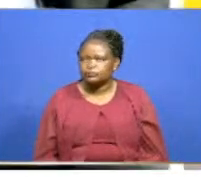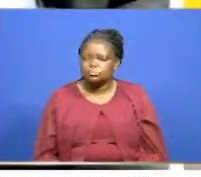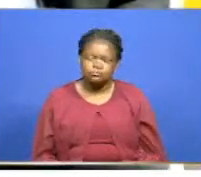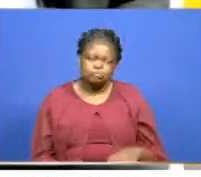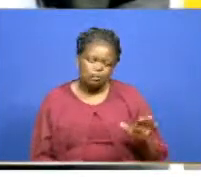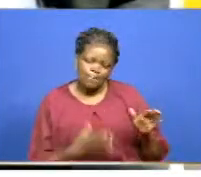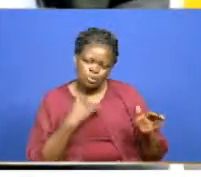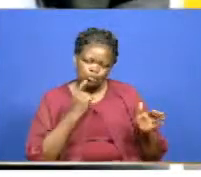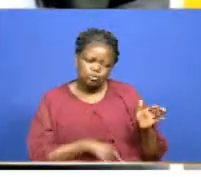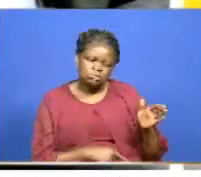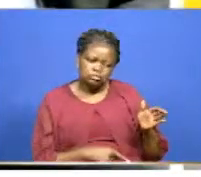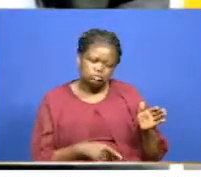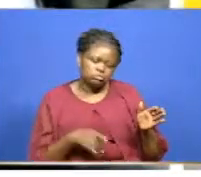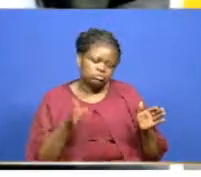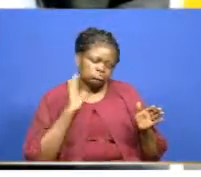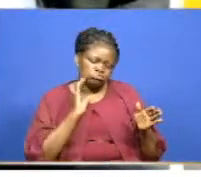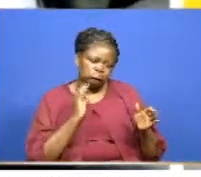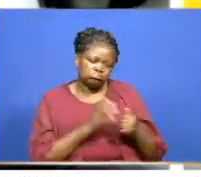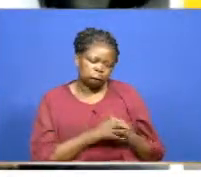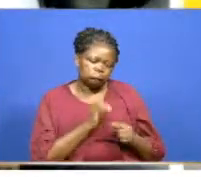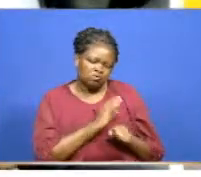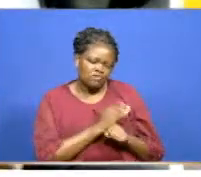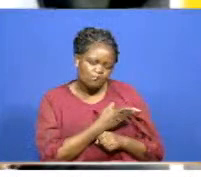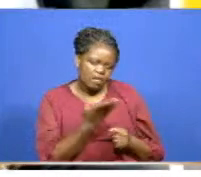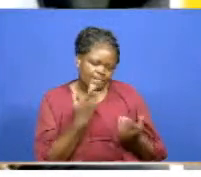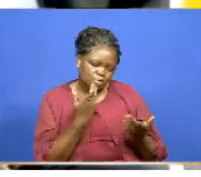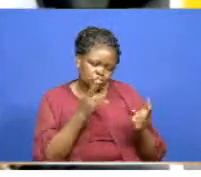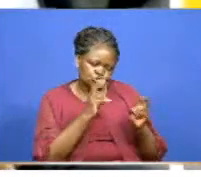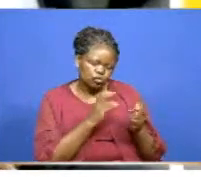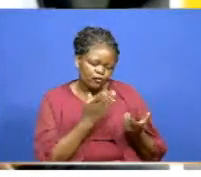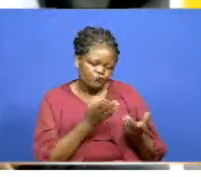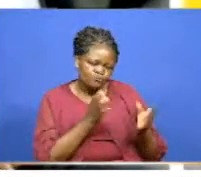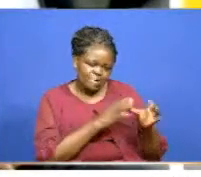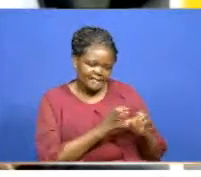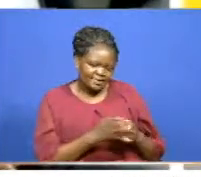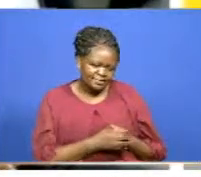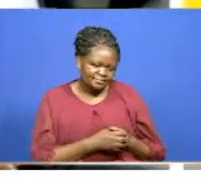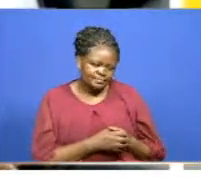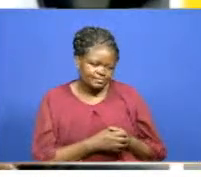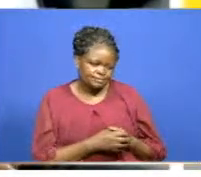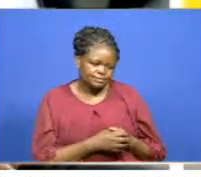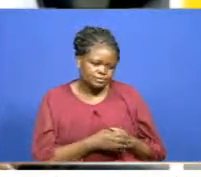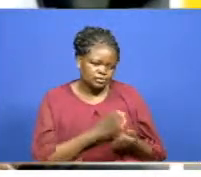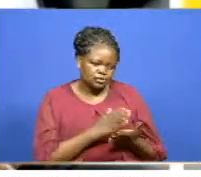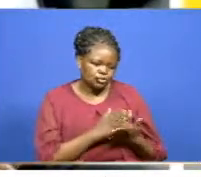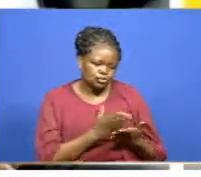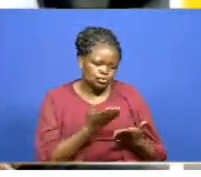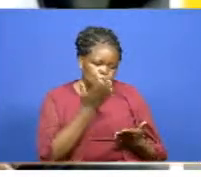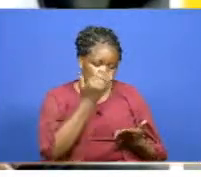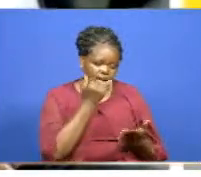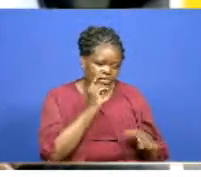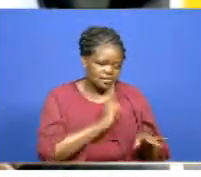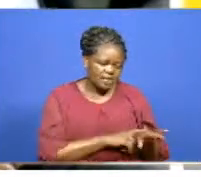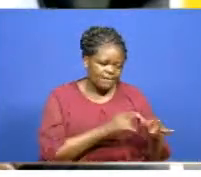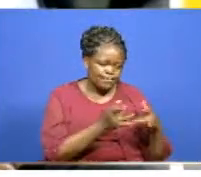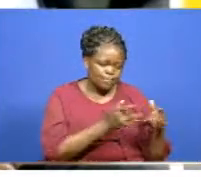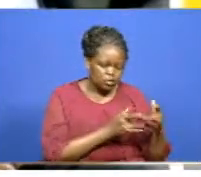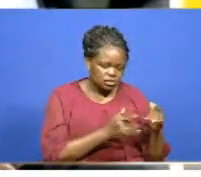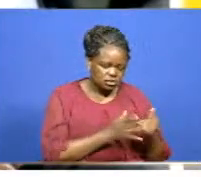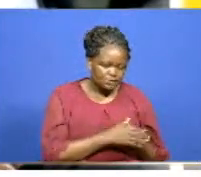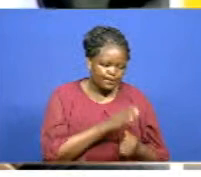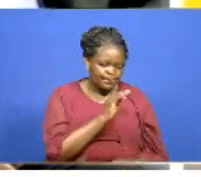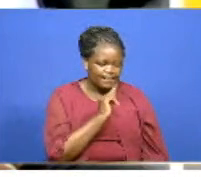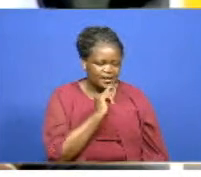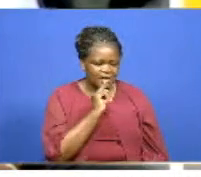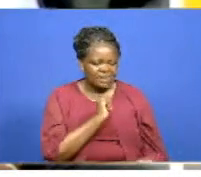ningependa kupata kauli yako Edwin kuhusiana na hili swala la vyama kulingana na maeneo, manake tunapoangalia katika mswada wa BBI